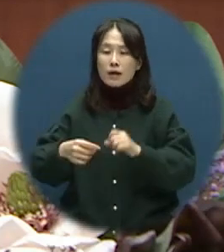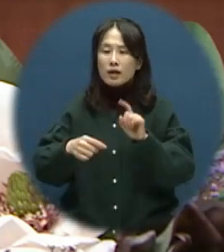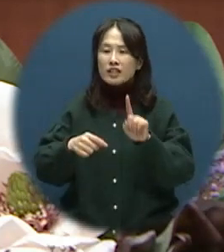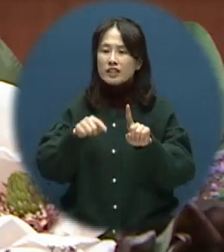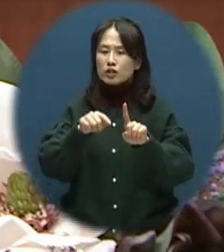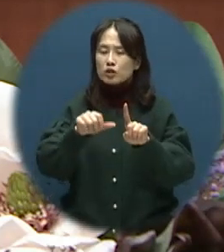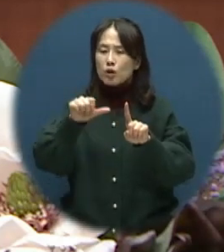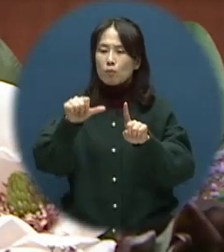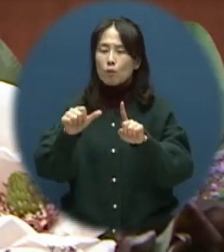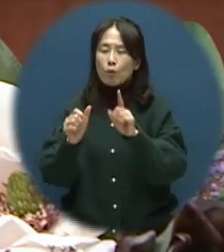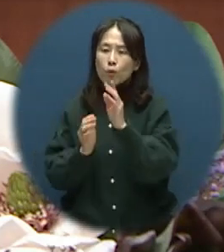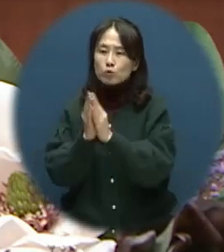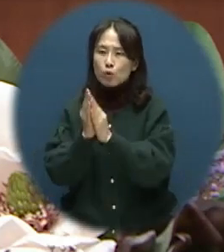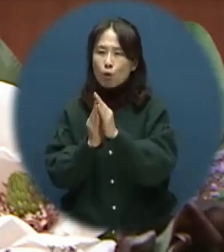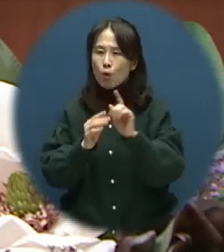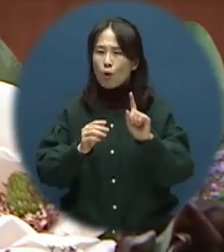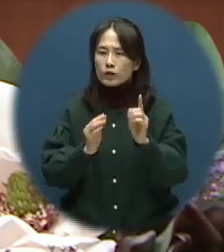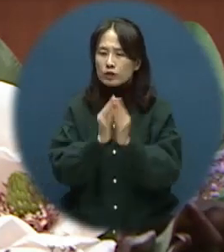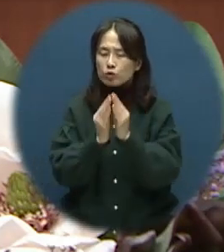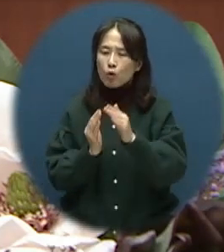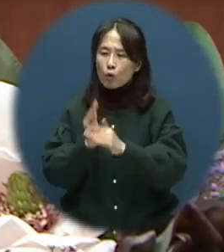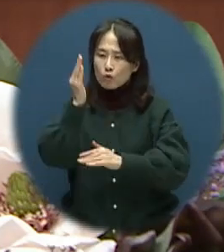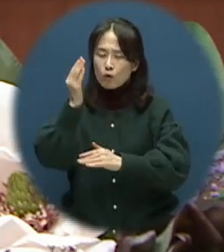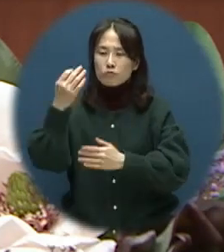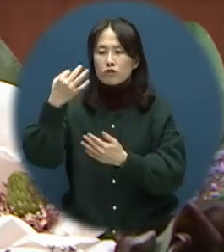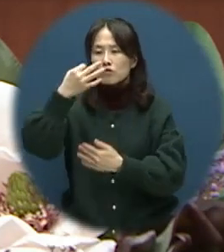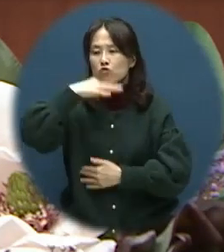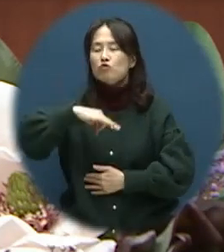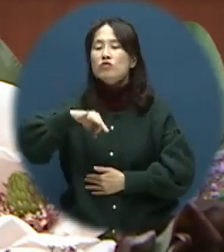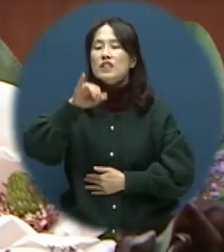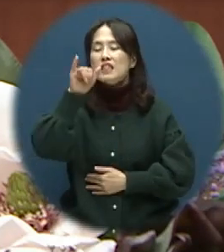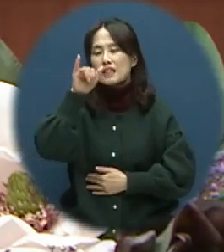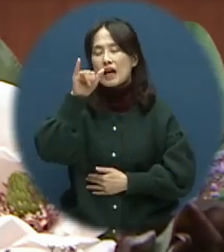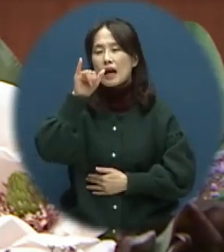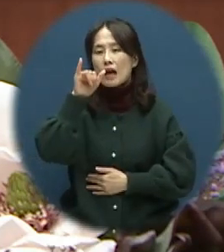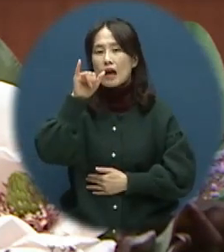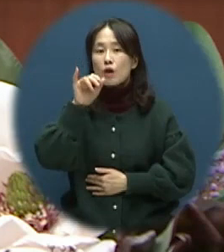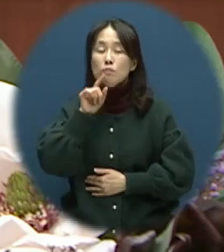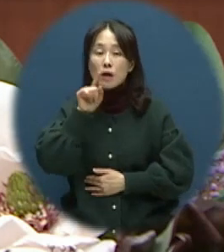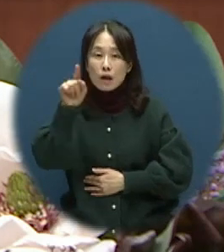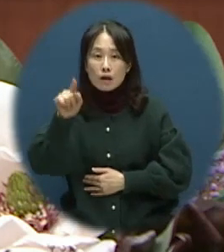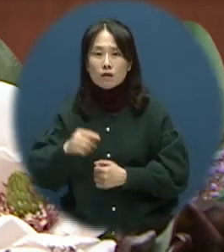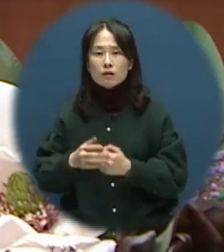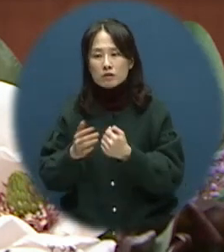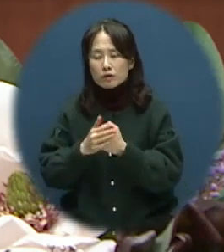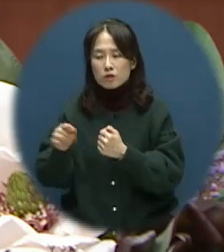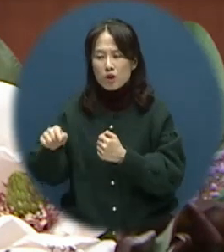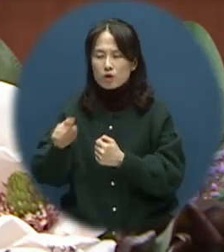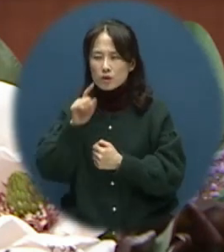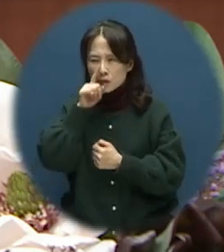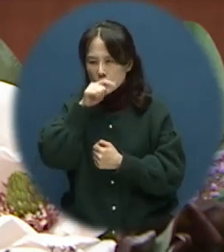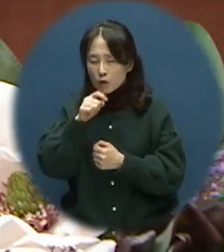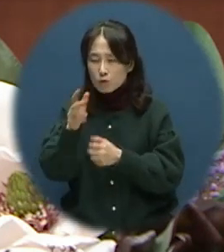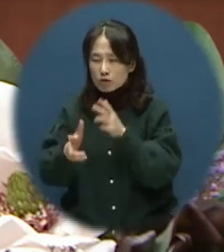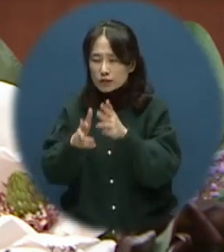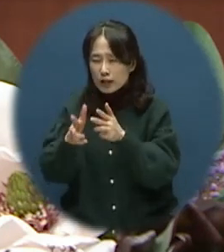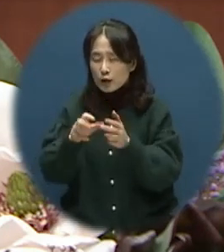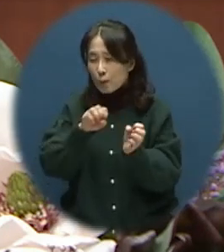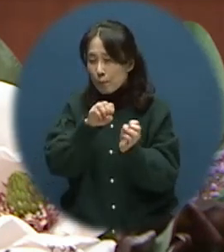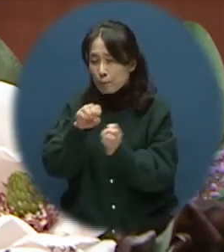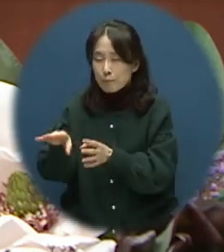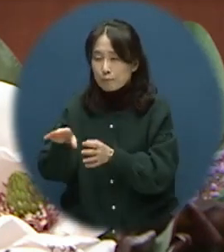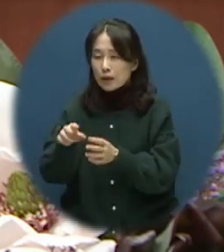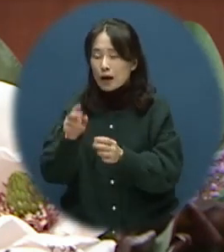1.5조, 1조 원이 넘는 수익이 허가만 나면 생기는 거예요. 그러다 보니까 거기에 매립장을 짓겠다. 산업 전국에 우리나라에서